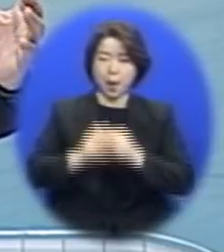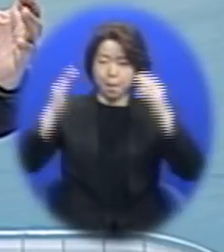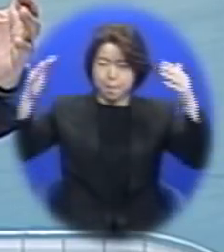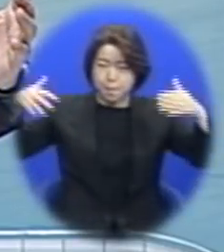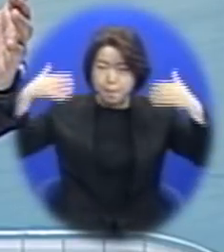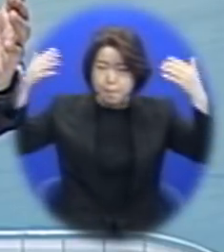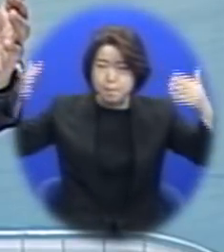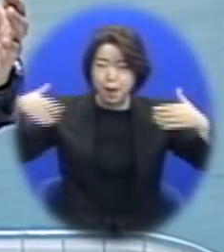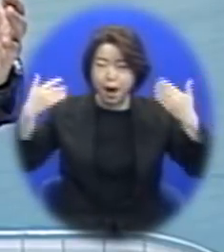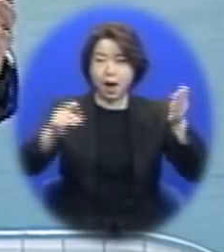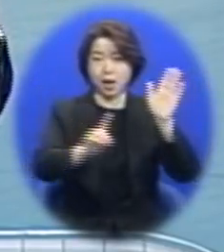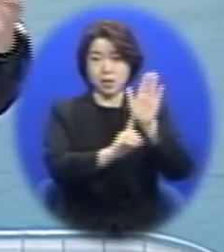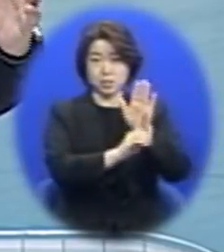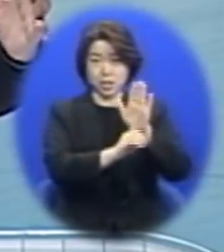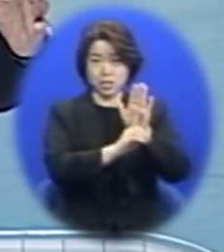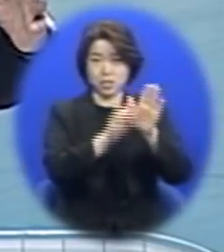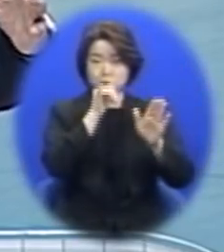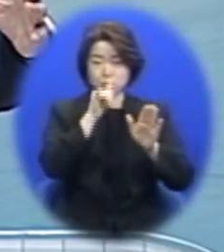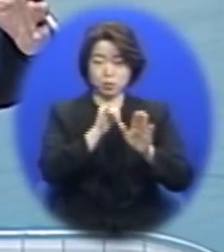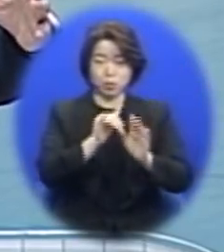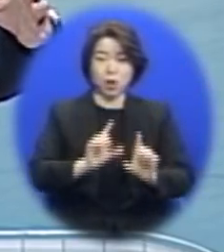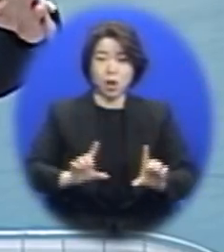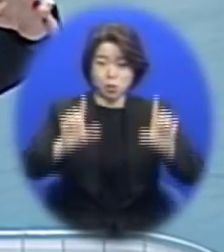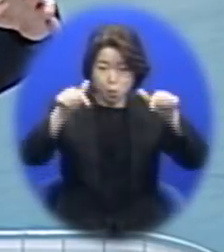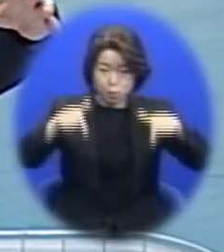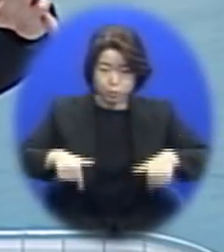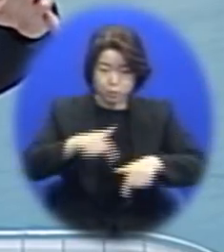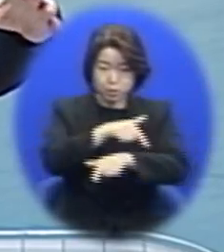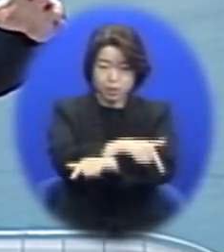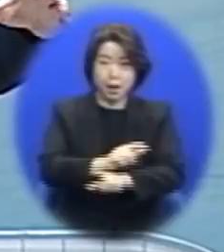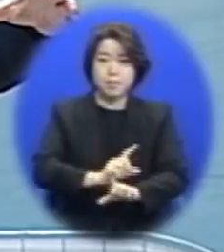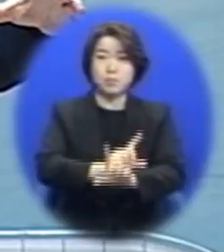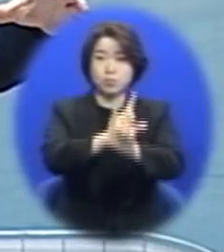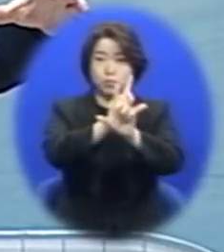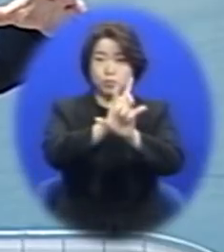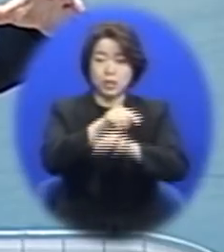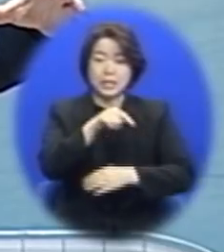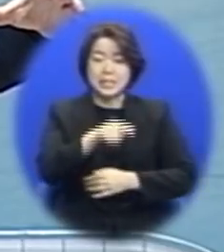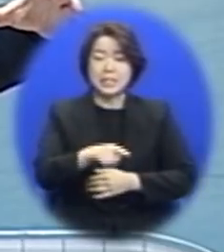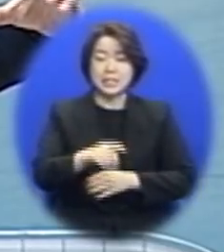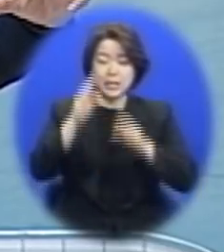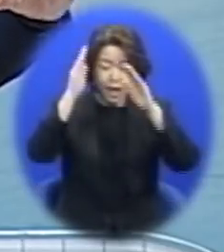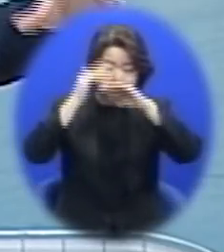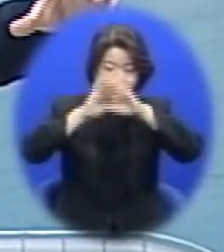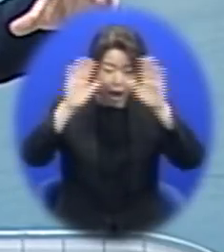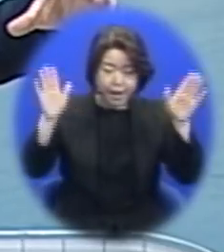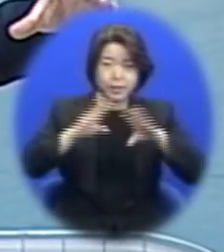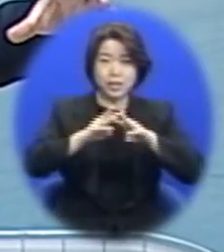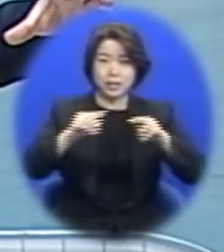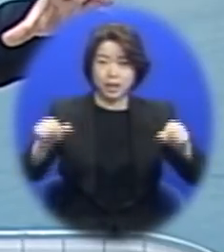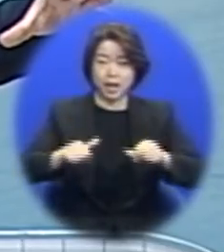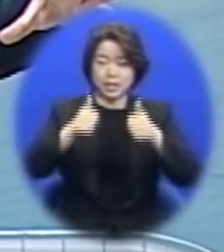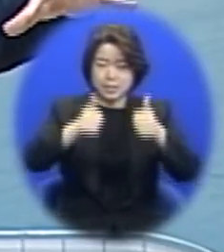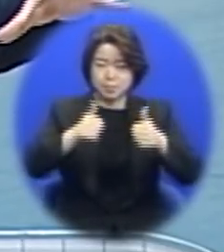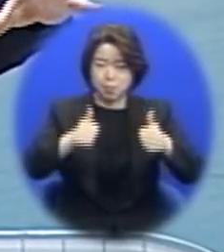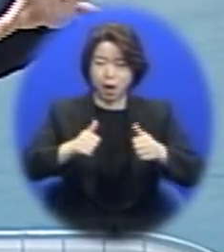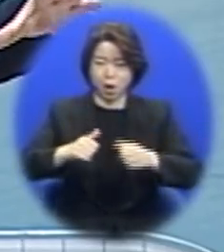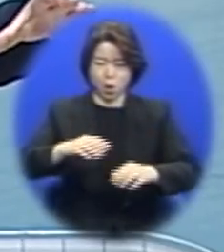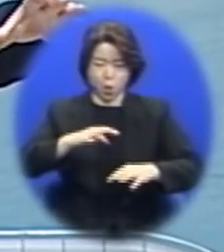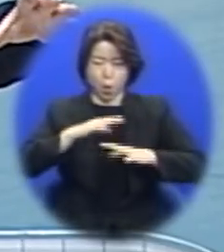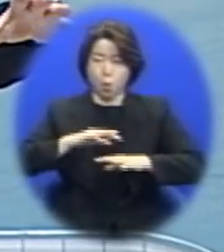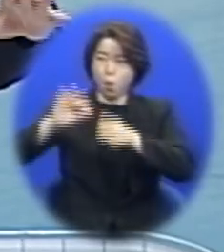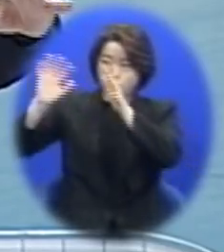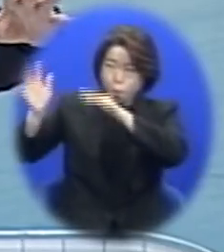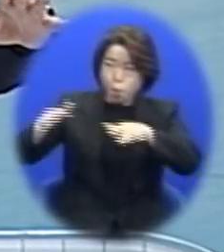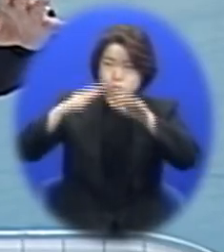바람으로 상징했는데 동서남북에서 이 심판, 하늘과 땅을 심판할 무서운 바람이 이제